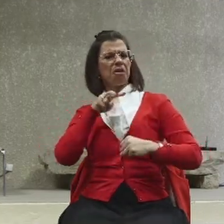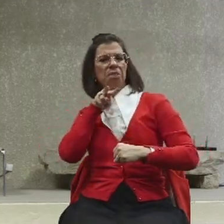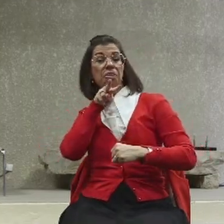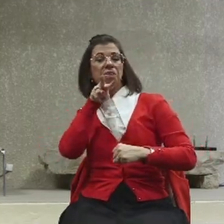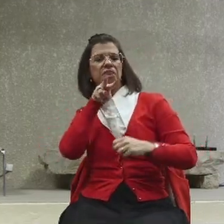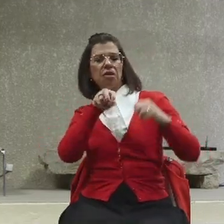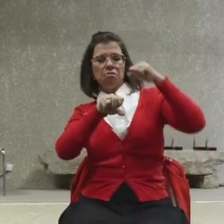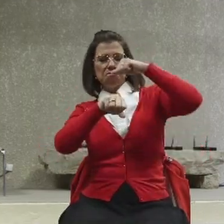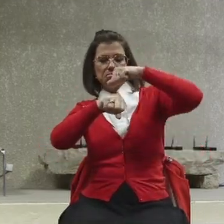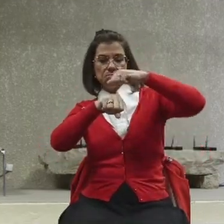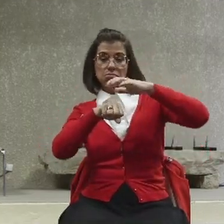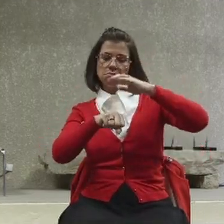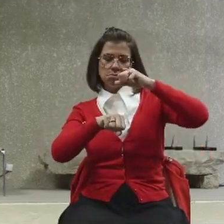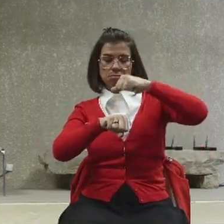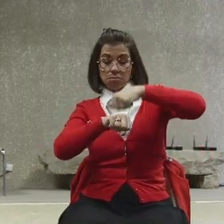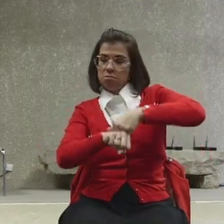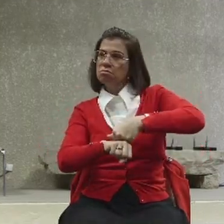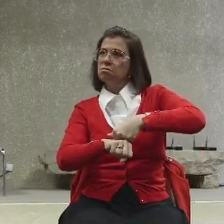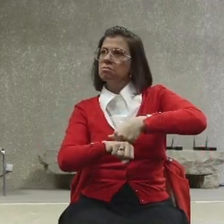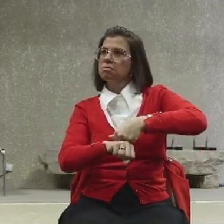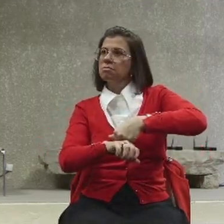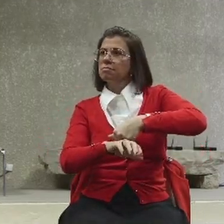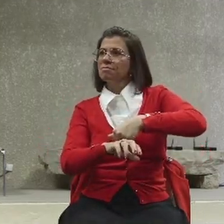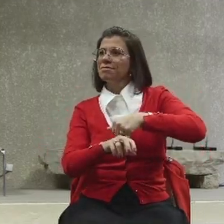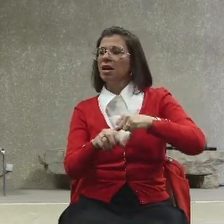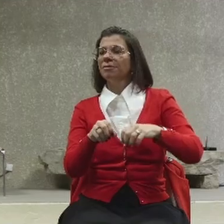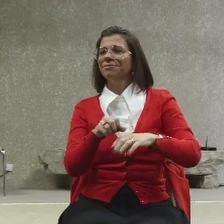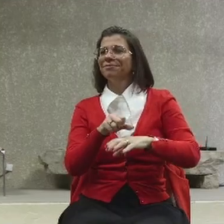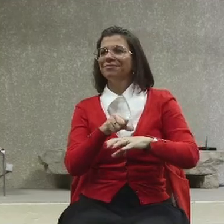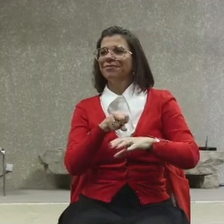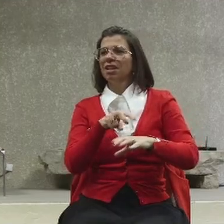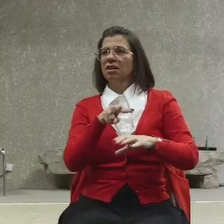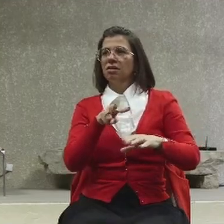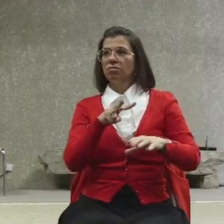La conséquence, c'est que je suis libre du monde.